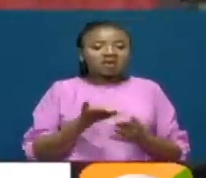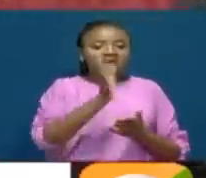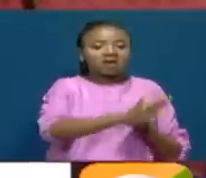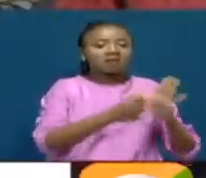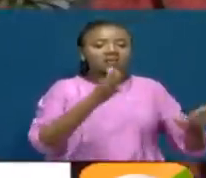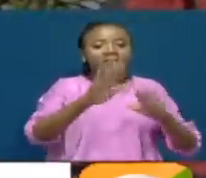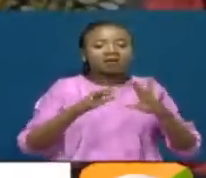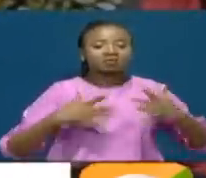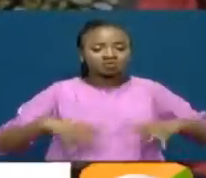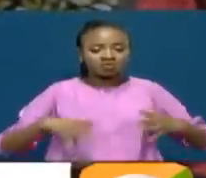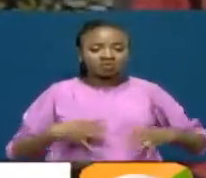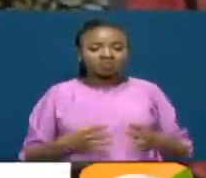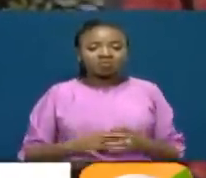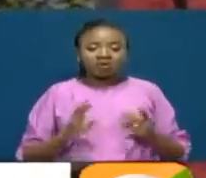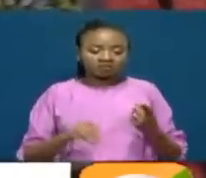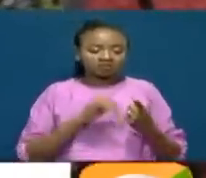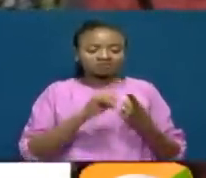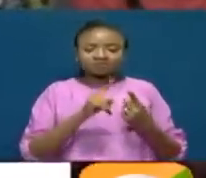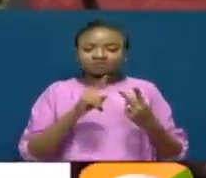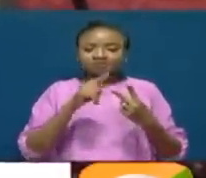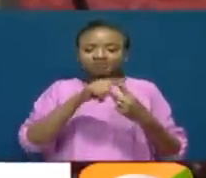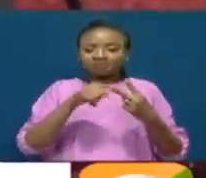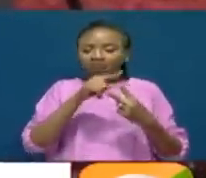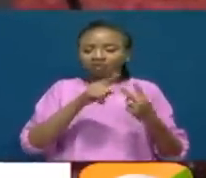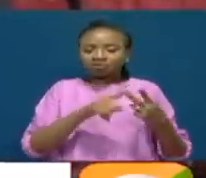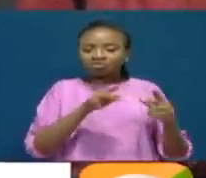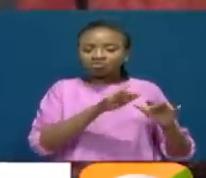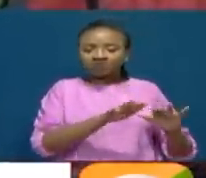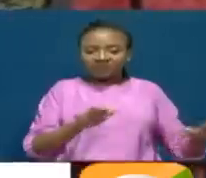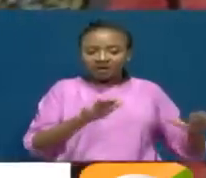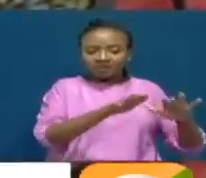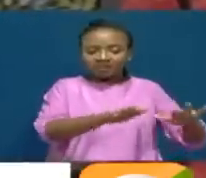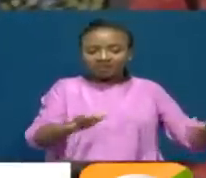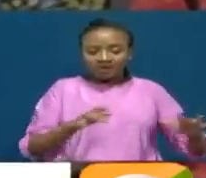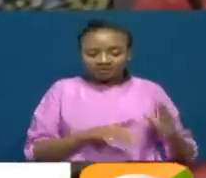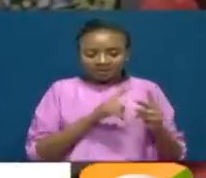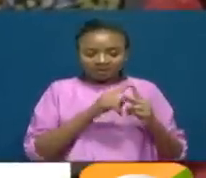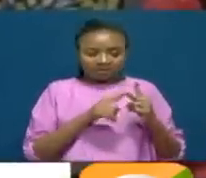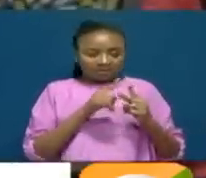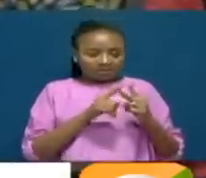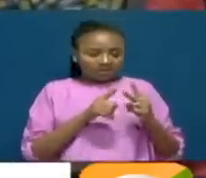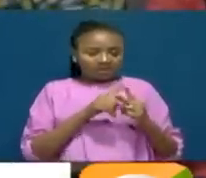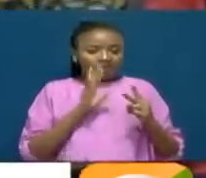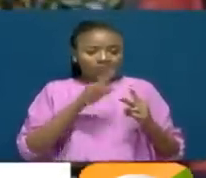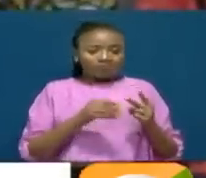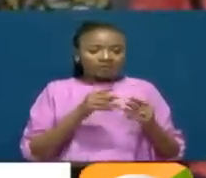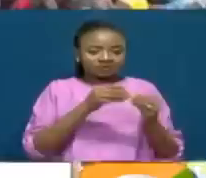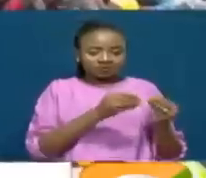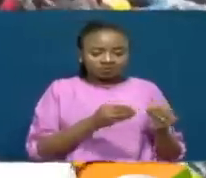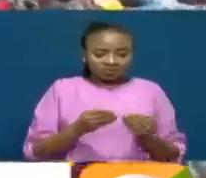imebaki ni mambo ya Rose Farm tusuluhishe na mambo ya hapa